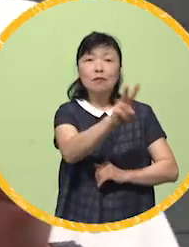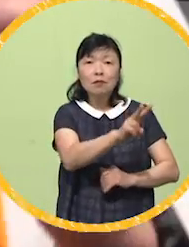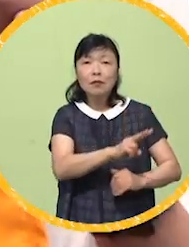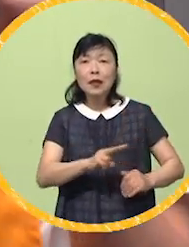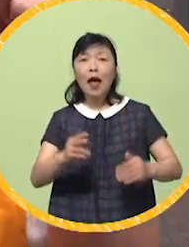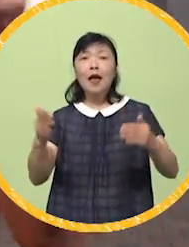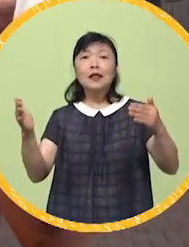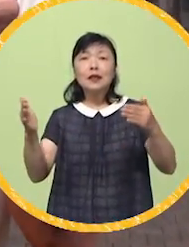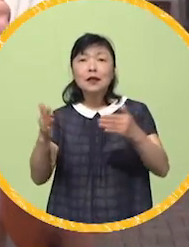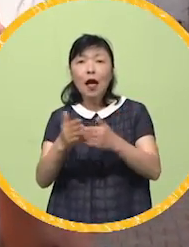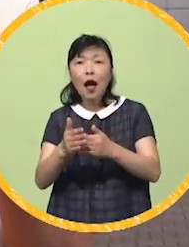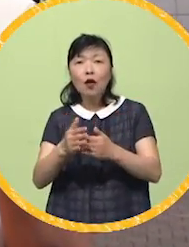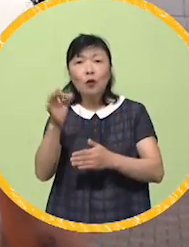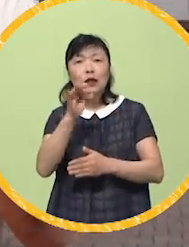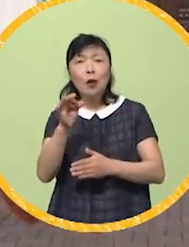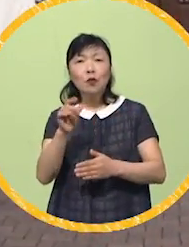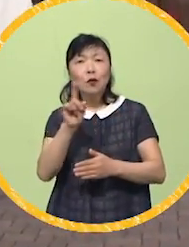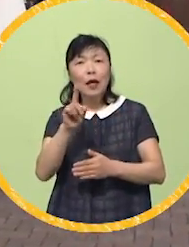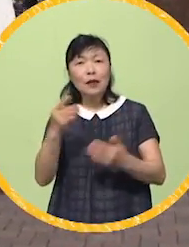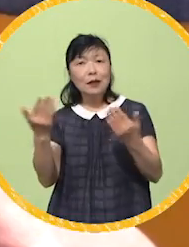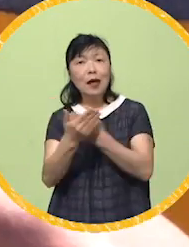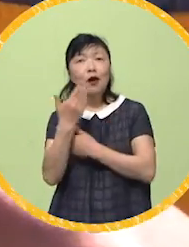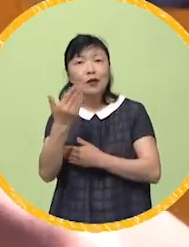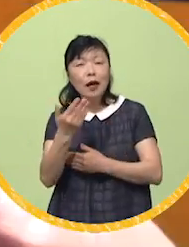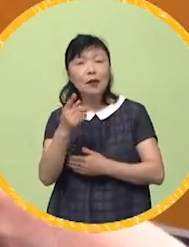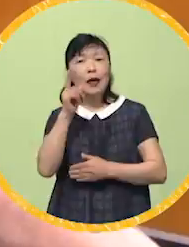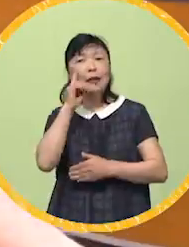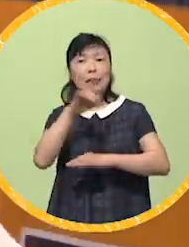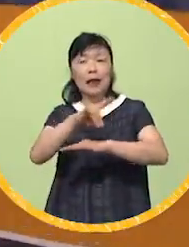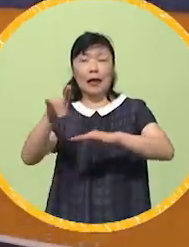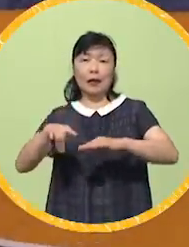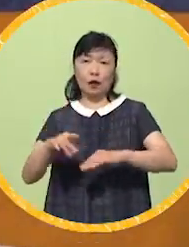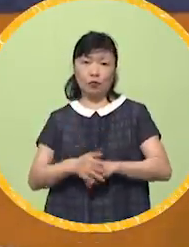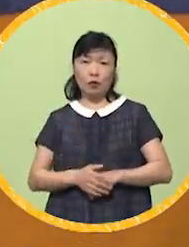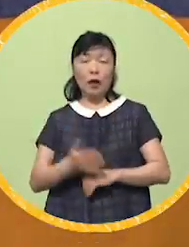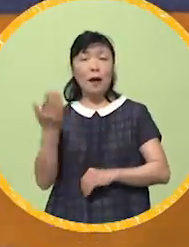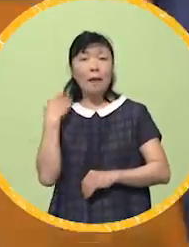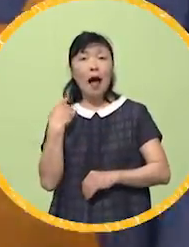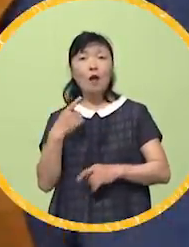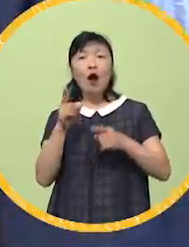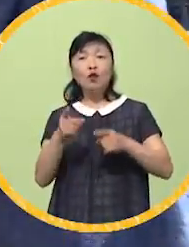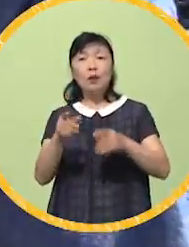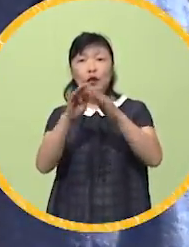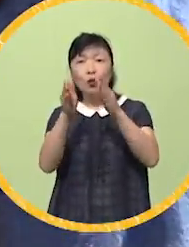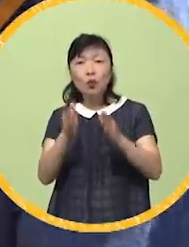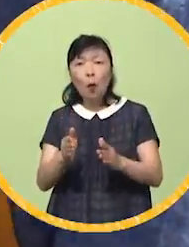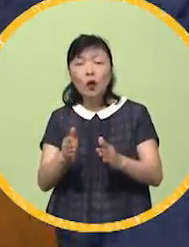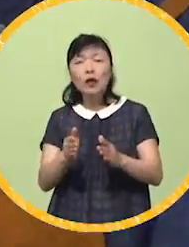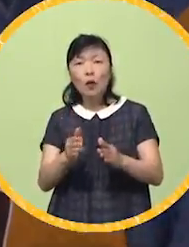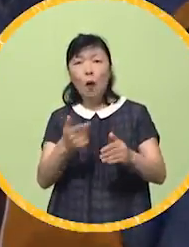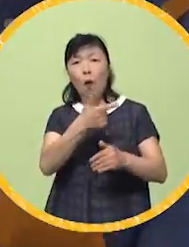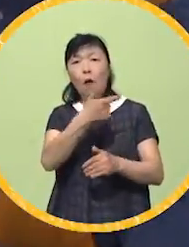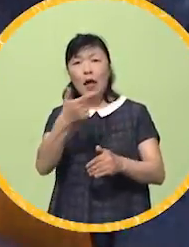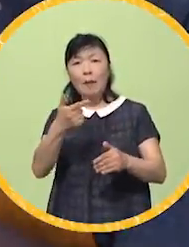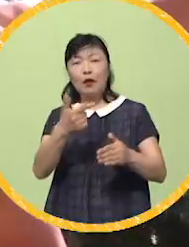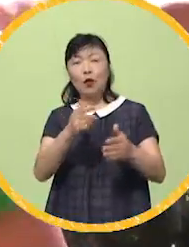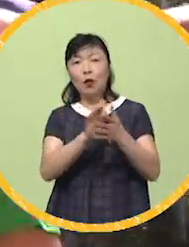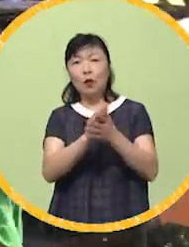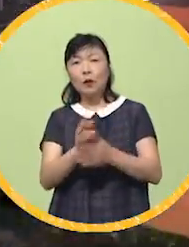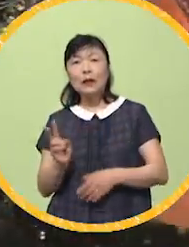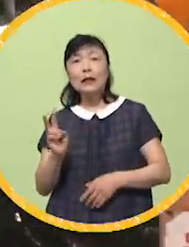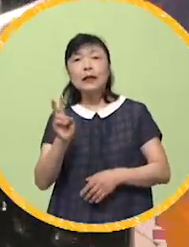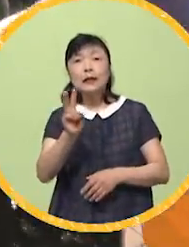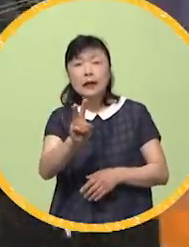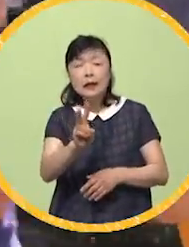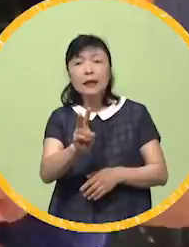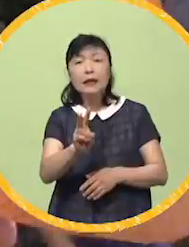になるのかという実験企画。 フェラーリ君、 前回は馬の陶器を交換するべく大和を訪れた2人、